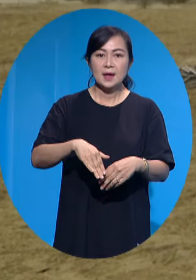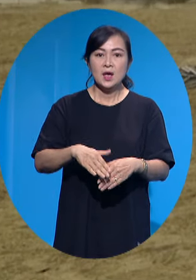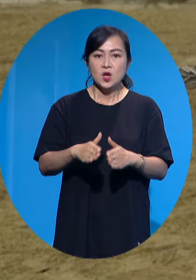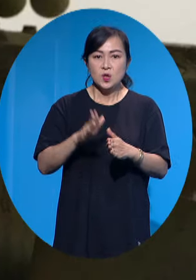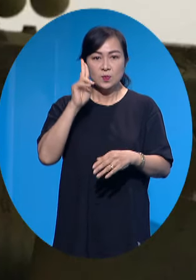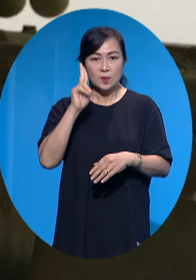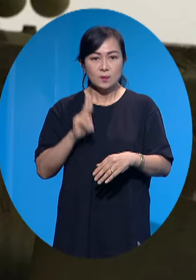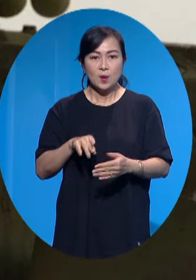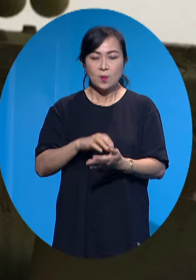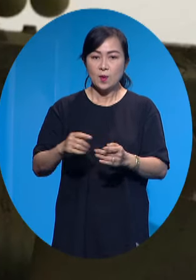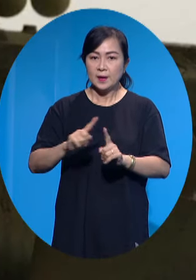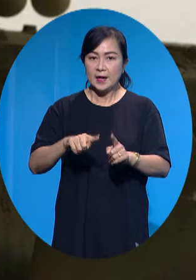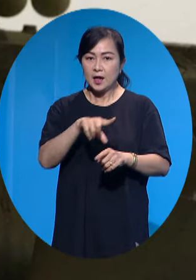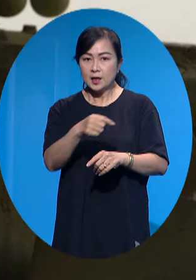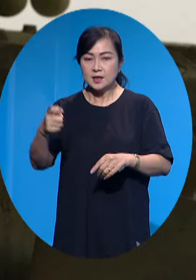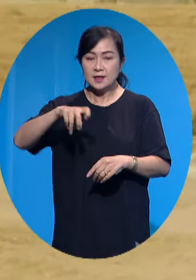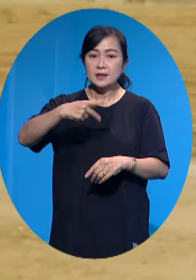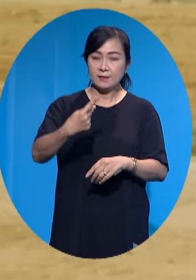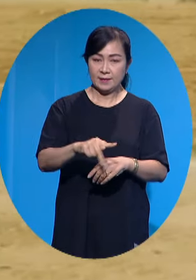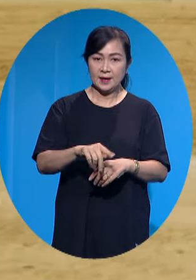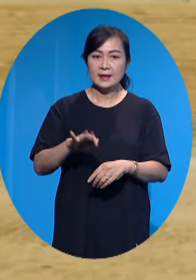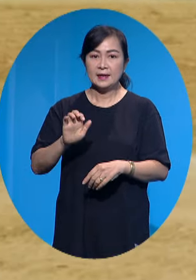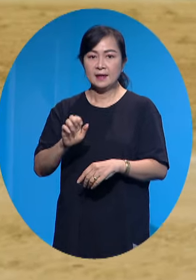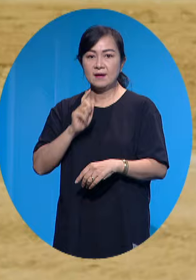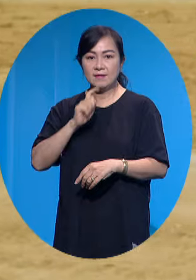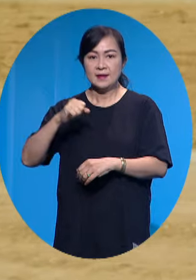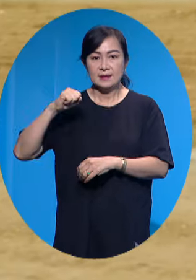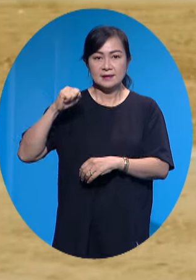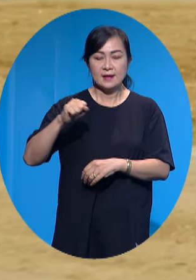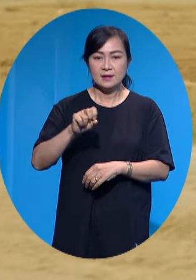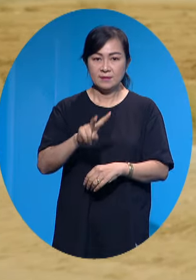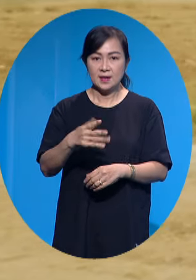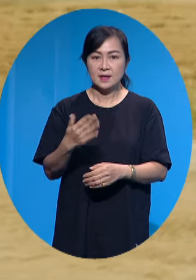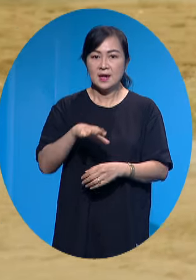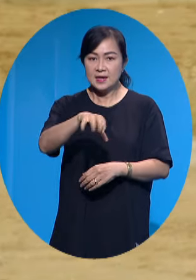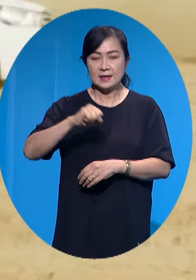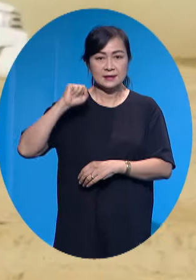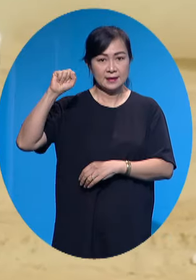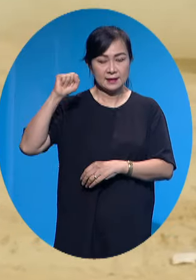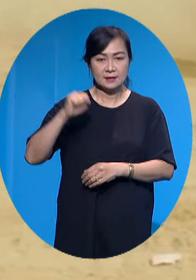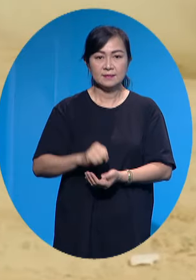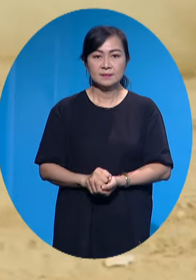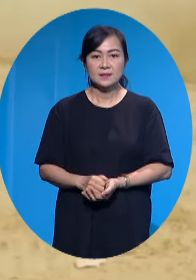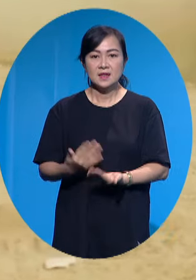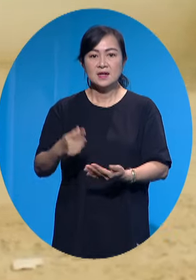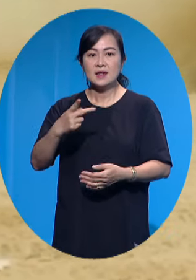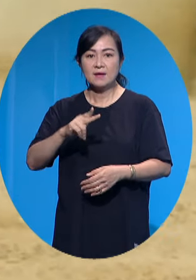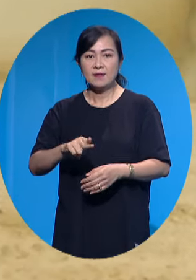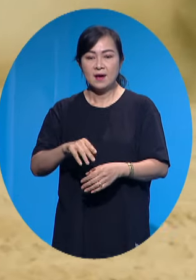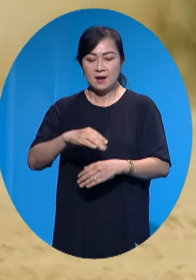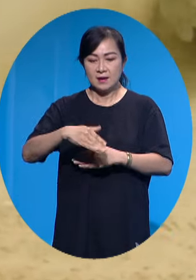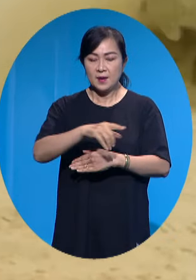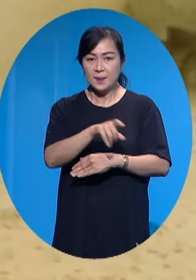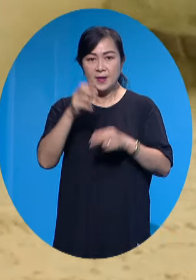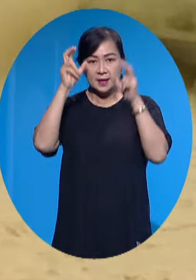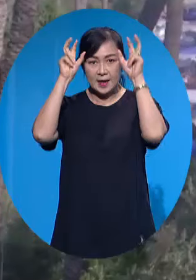hàng ngàn chiến binh từ các nơi khác rút lui đến Rafah. Và Israel phải đánh bại các đơn vị này để giành được chiến thắng. Nhưng Rafah, giáp biên giới